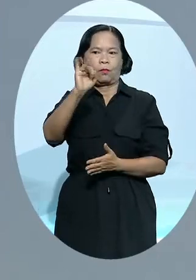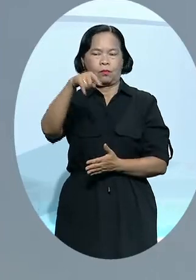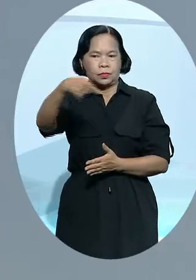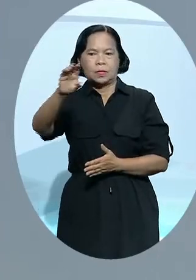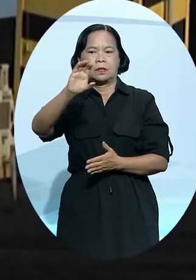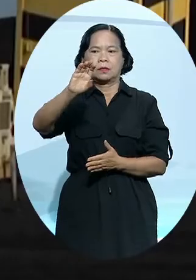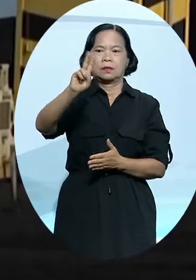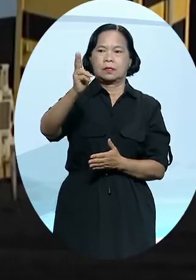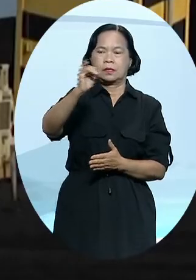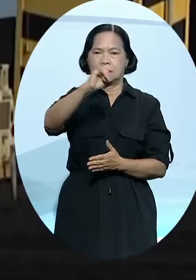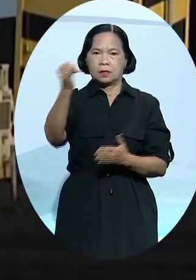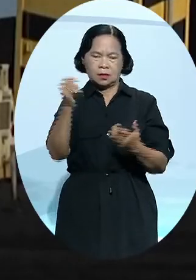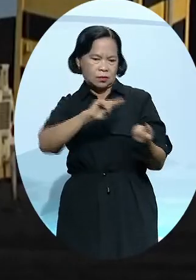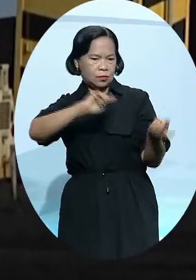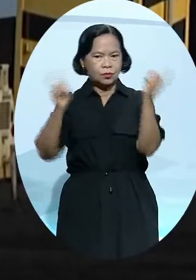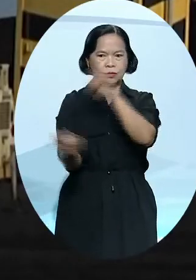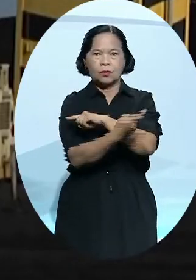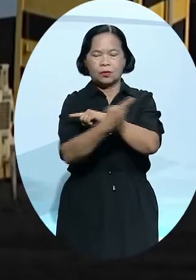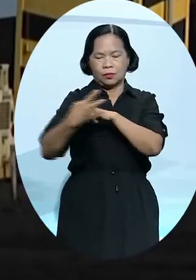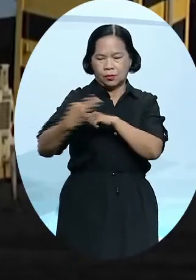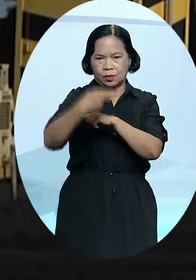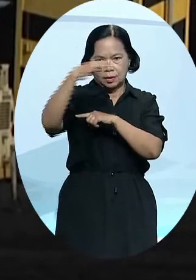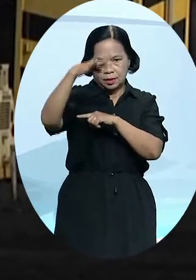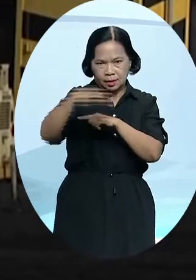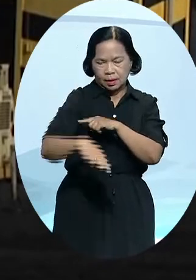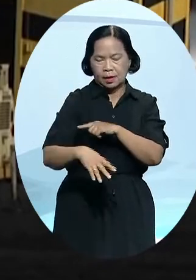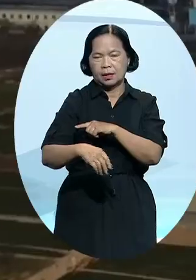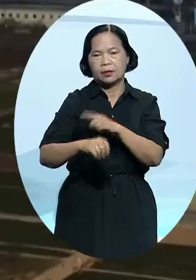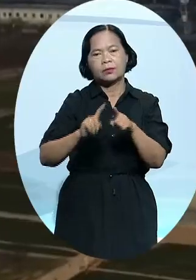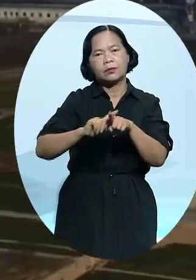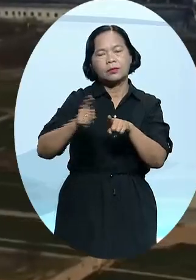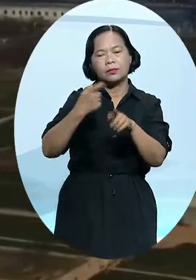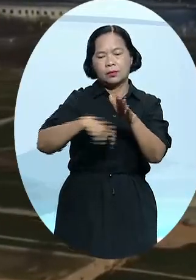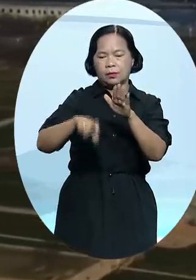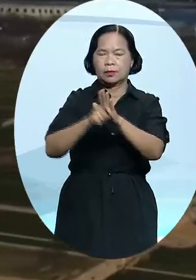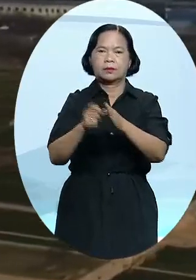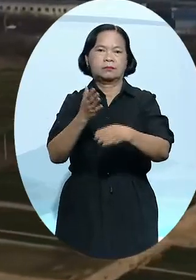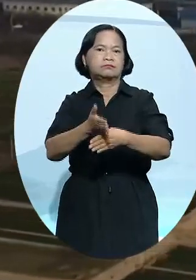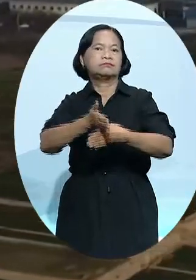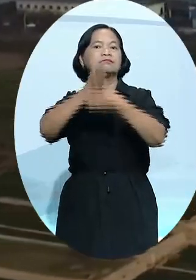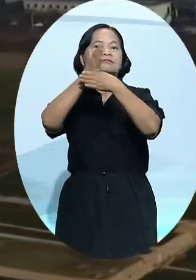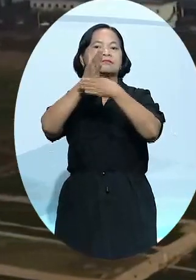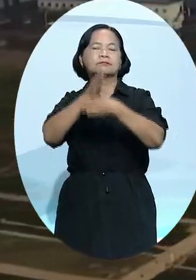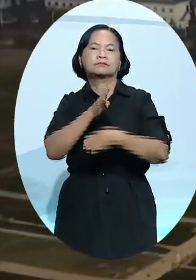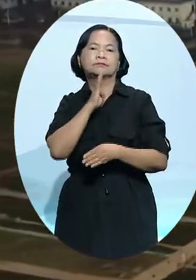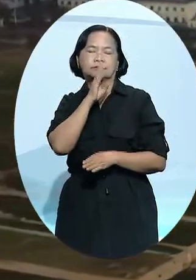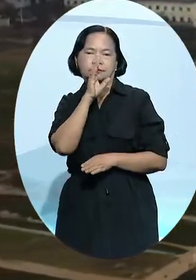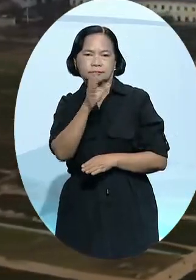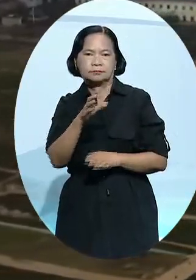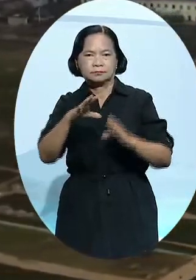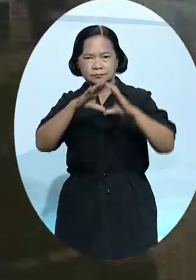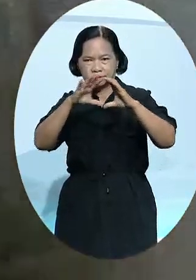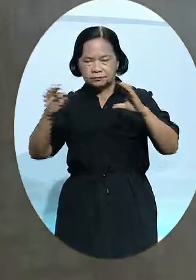để hoán đổi giữa các lĩnh vực khác nhau vào chiến lược cắt giảm khí thải của mình dù thiếu các quy định cần thiết báo cáo cho rằng